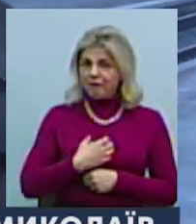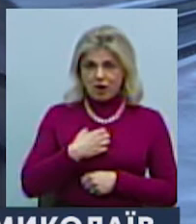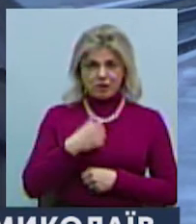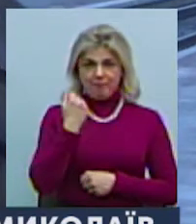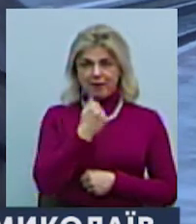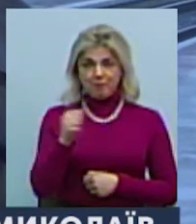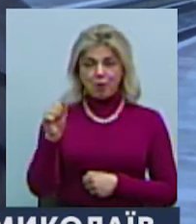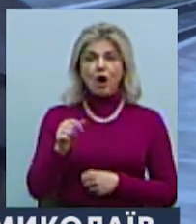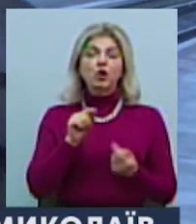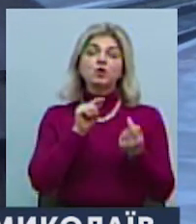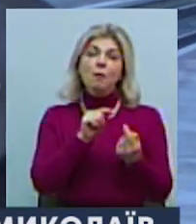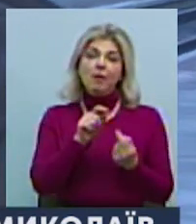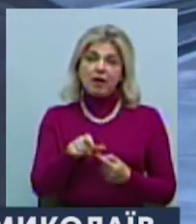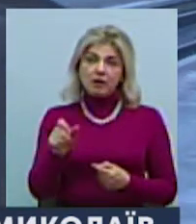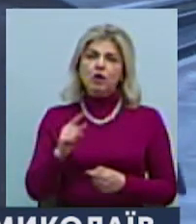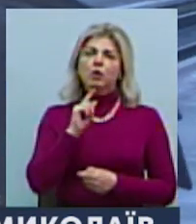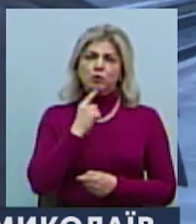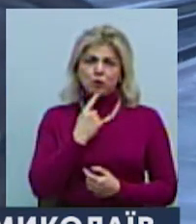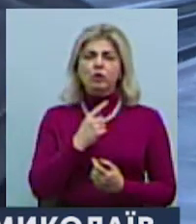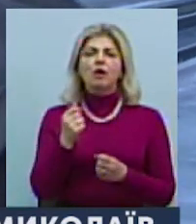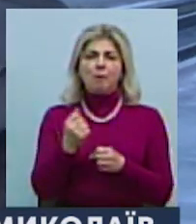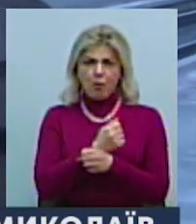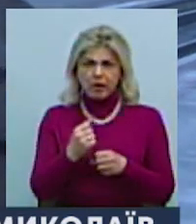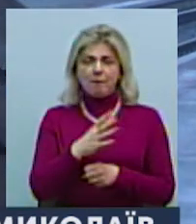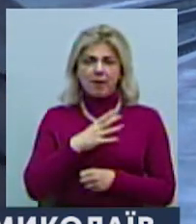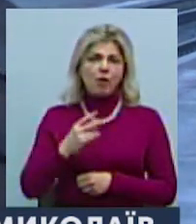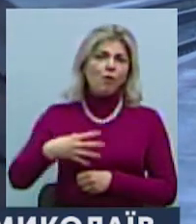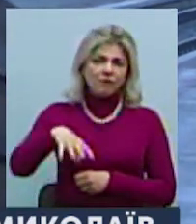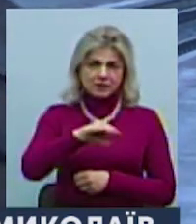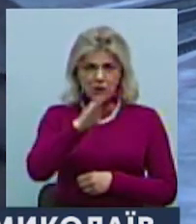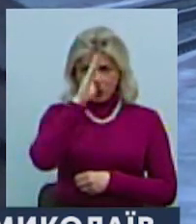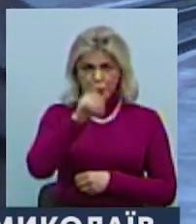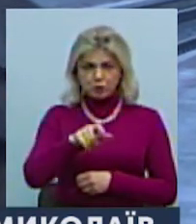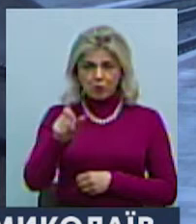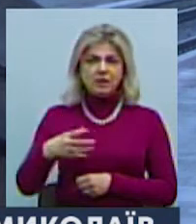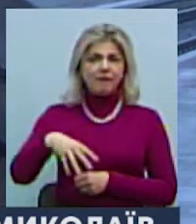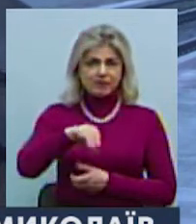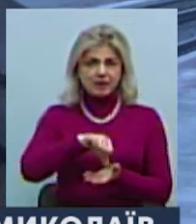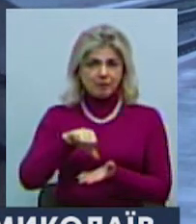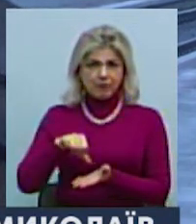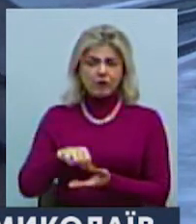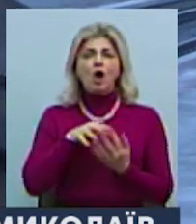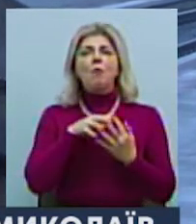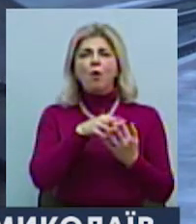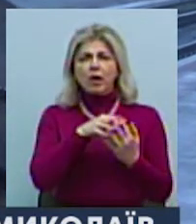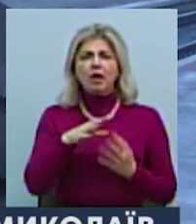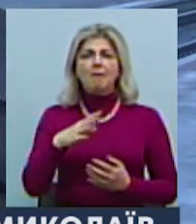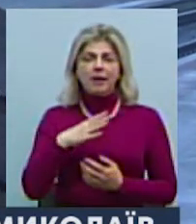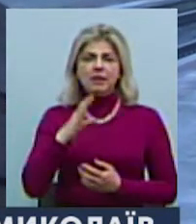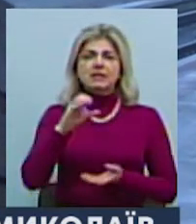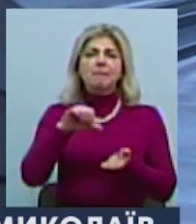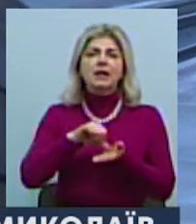перемога. Суперники, важкі бої були у всіх хлопців наших, у всіх представників. Бої були фінальний був з